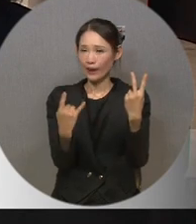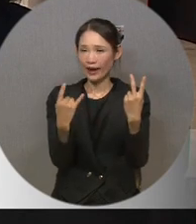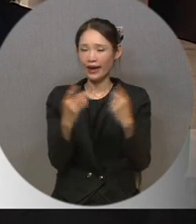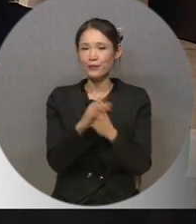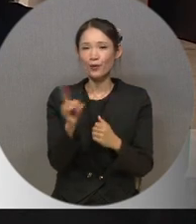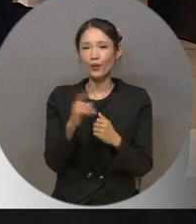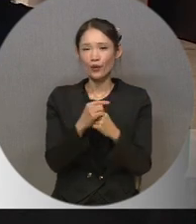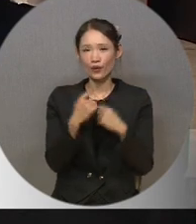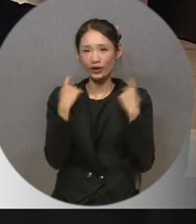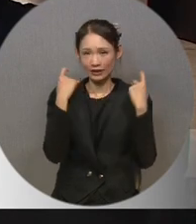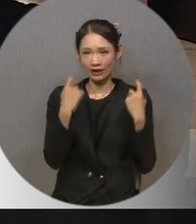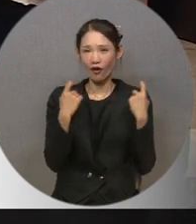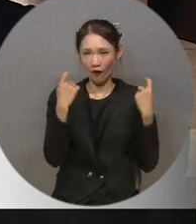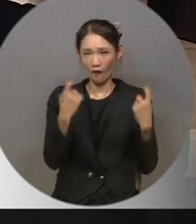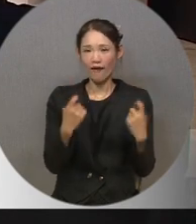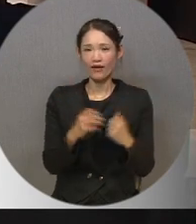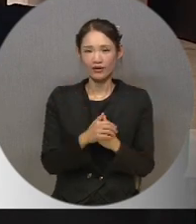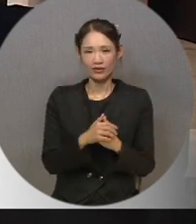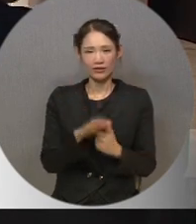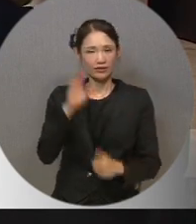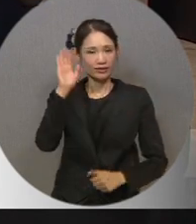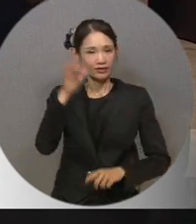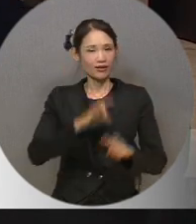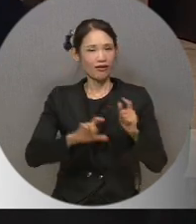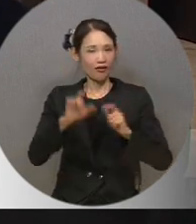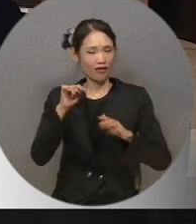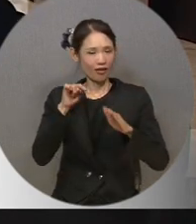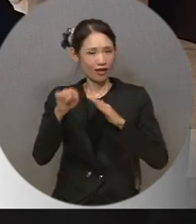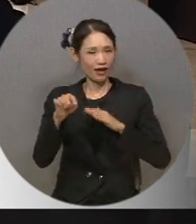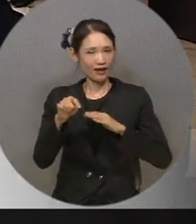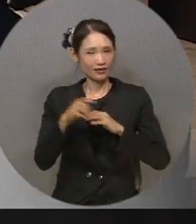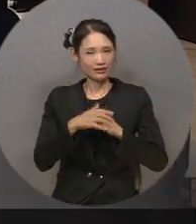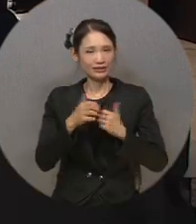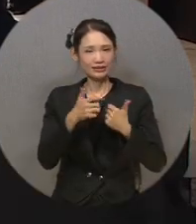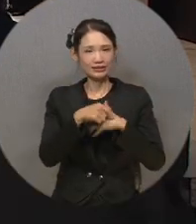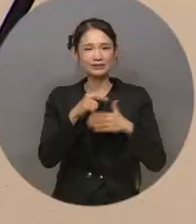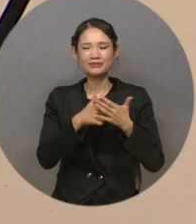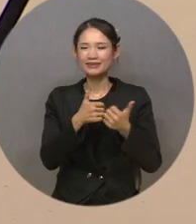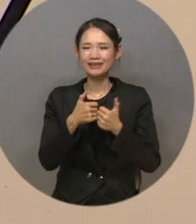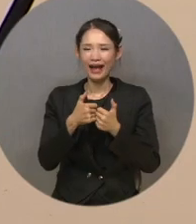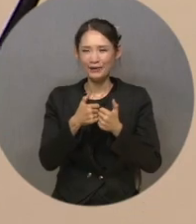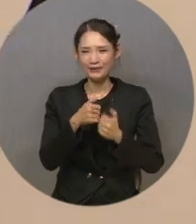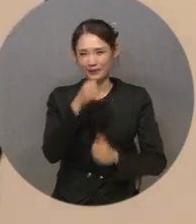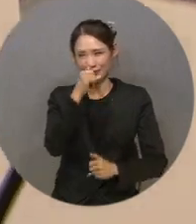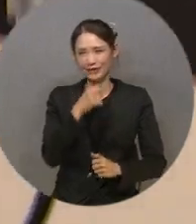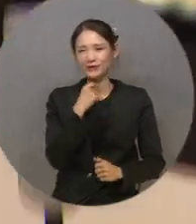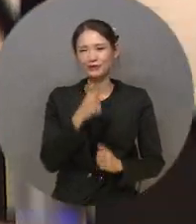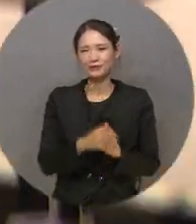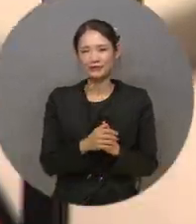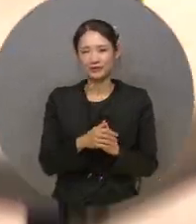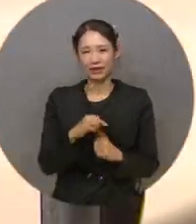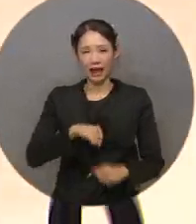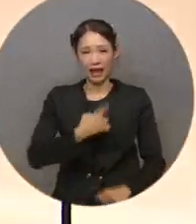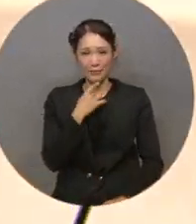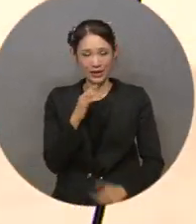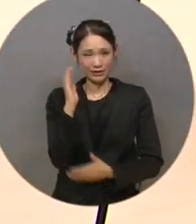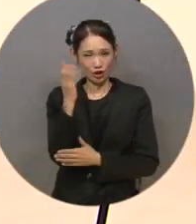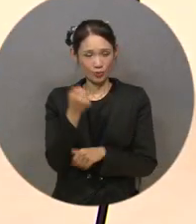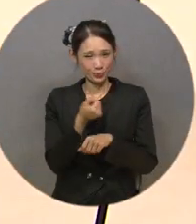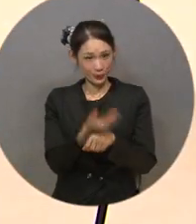여행을 계획하고 있고요. 또 앞으로 나아가서는 심리상담 토크쇼 하고 싶어요. 자신만이 전할 수 있는